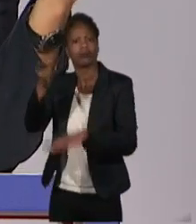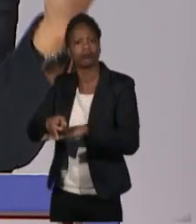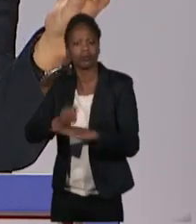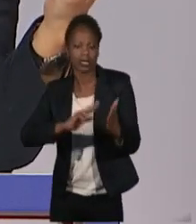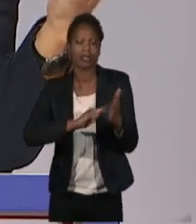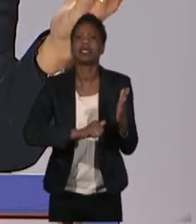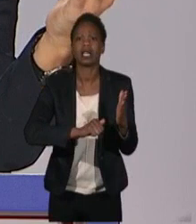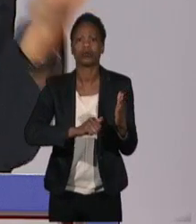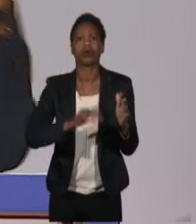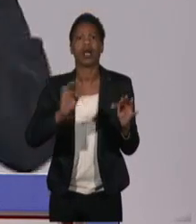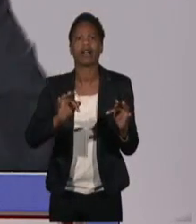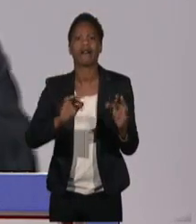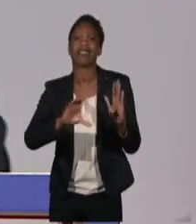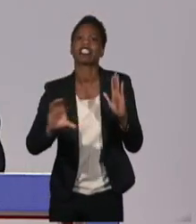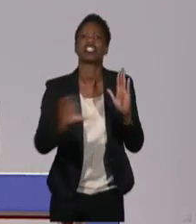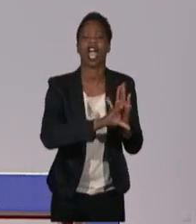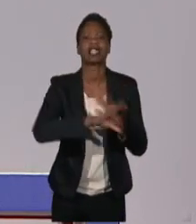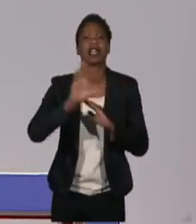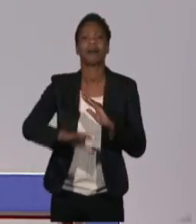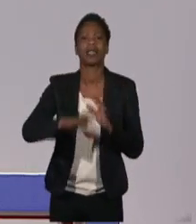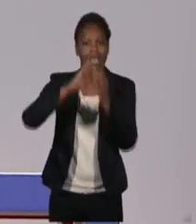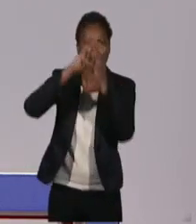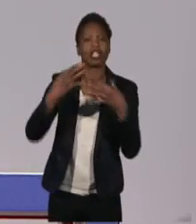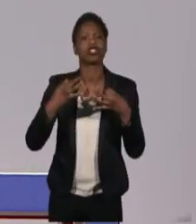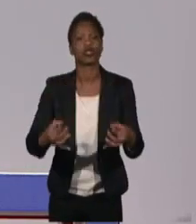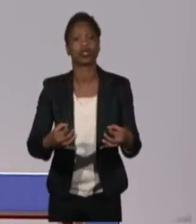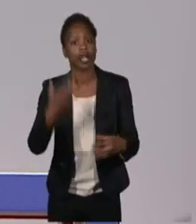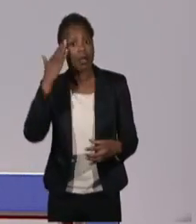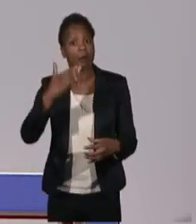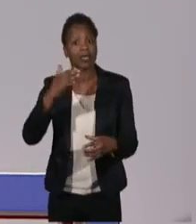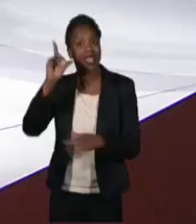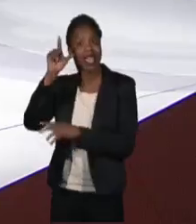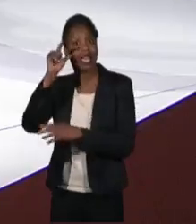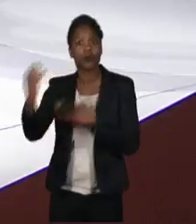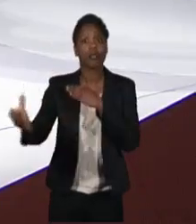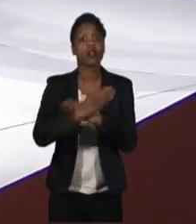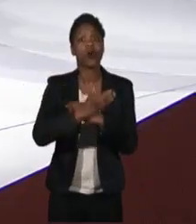euro d'argent public pour les ennemis de la République.